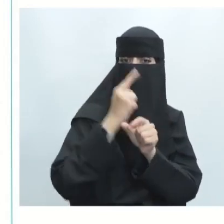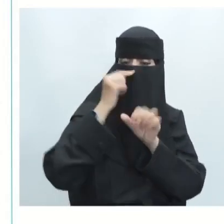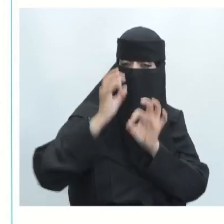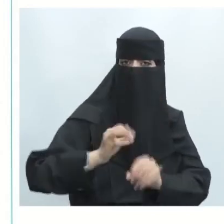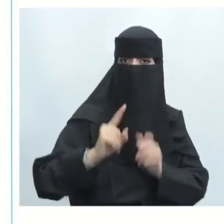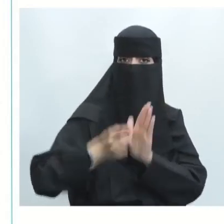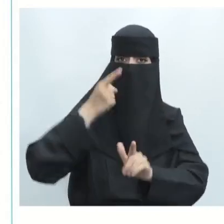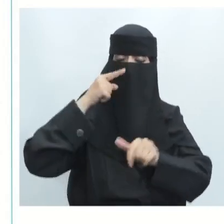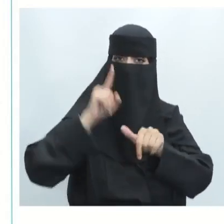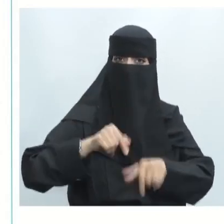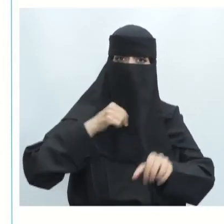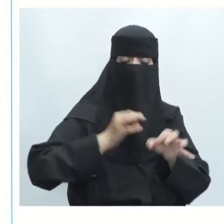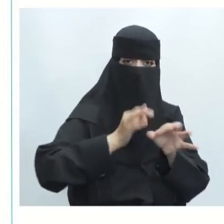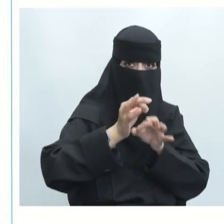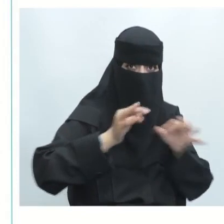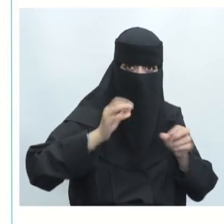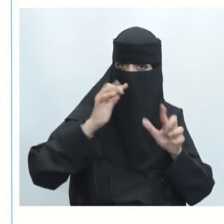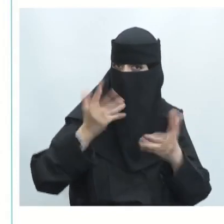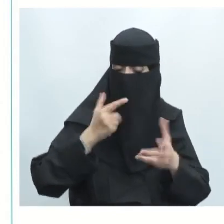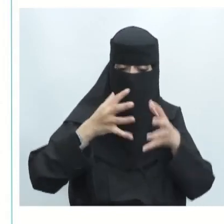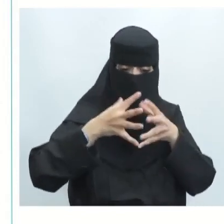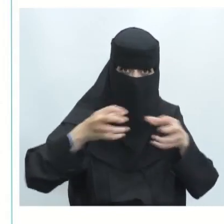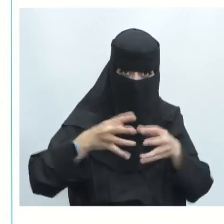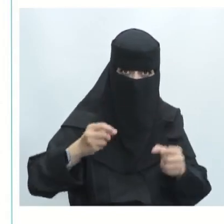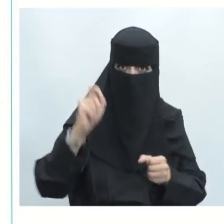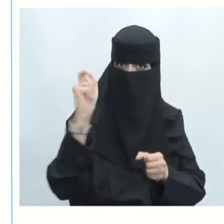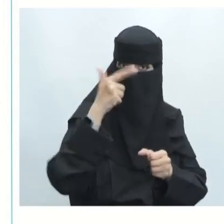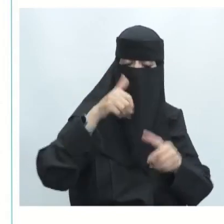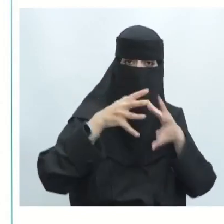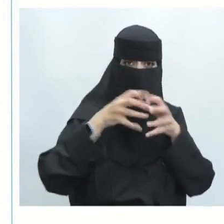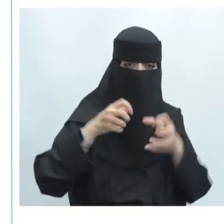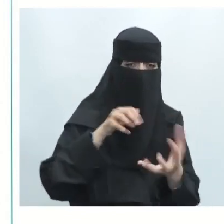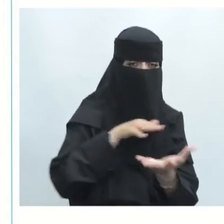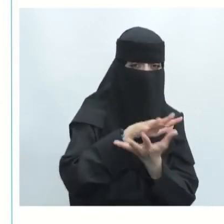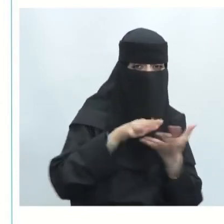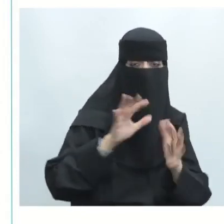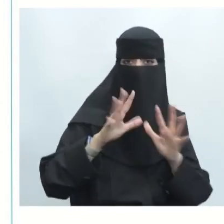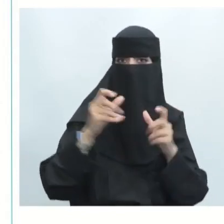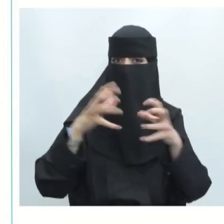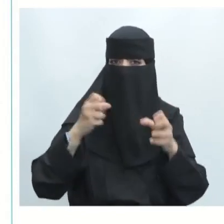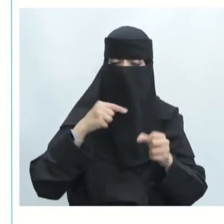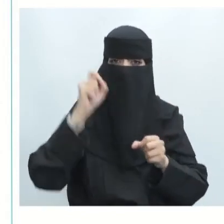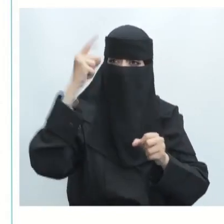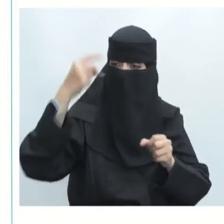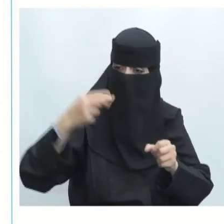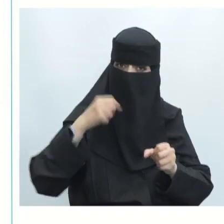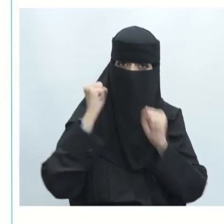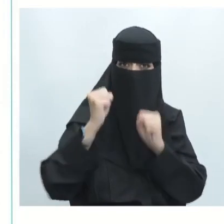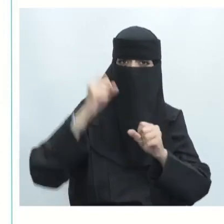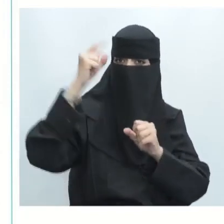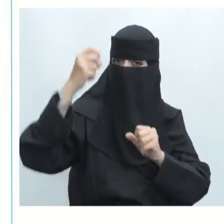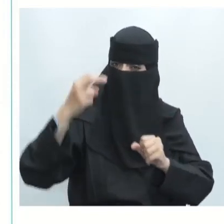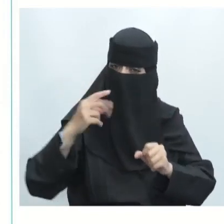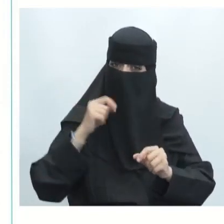على التحليل تحليل الفرص تحليل تهديدات تحليل نقاط القوه نقاط الضعف امام المنظمه